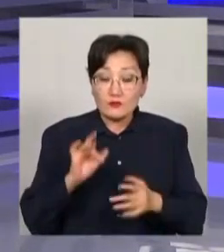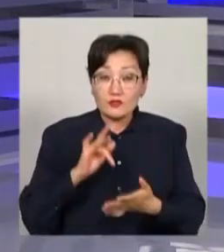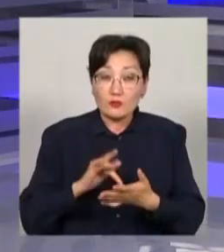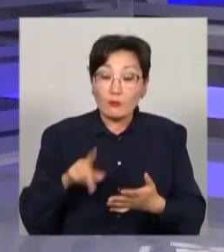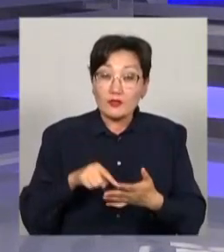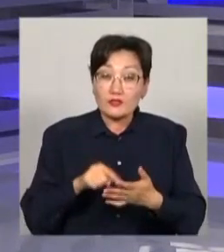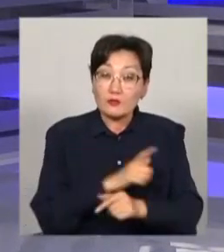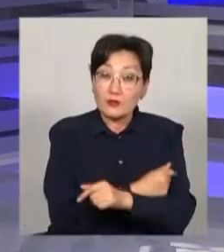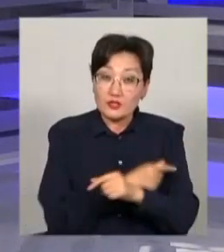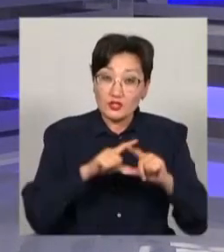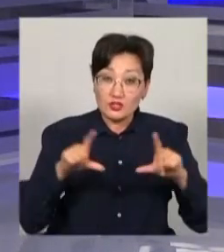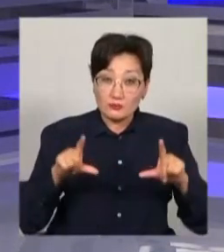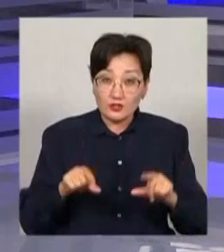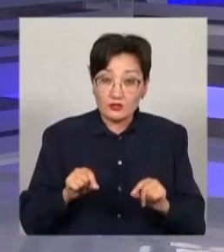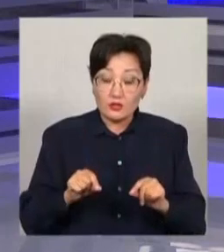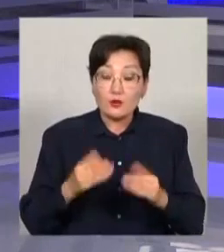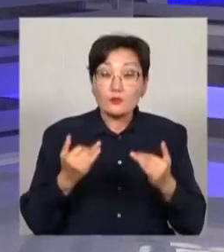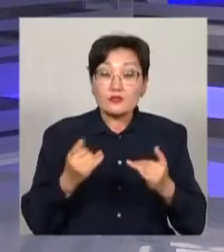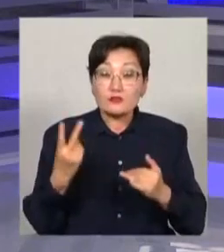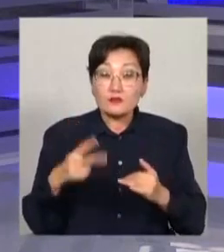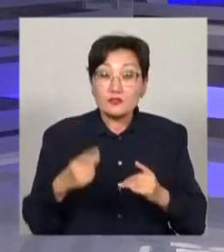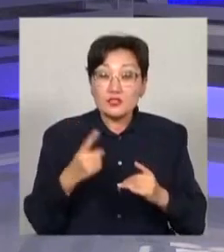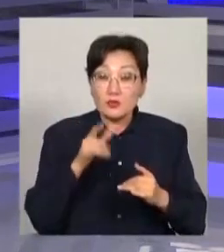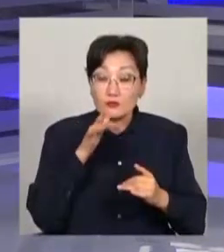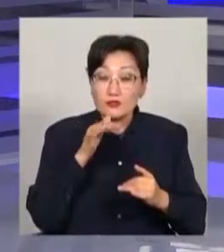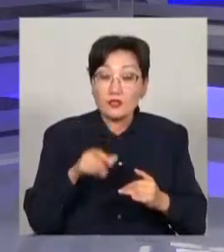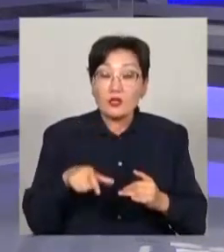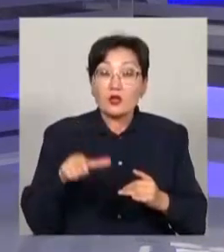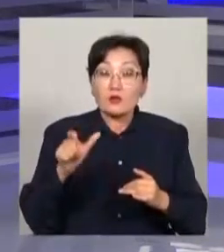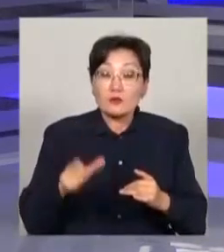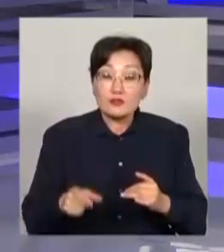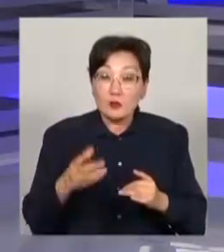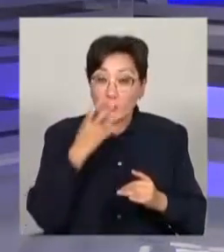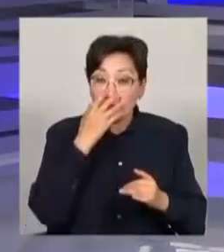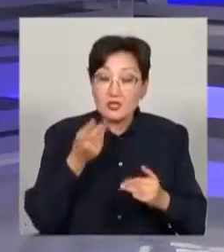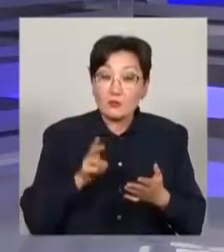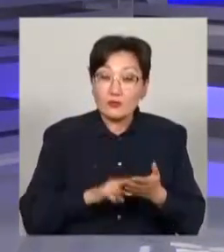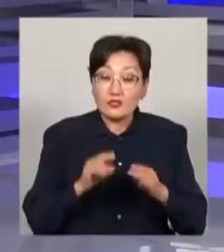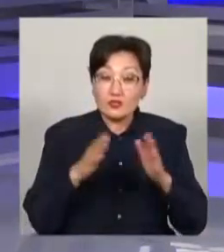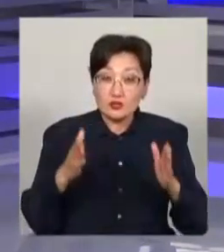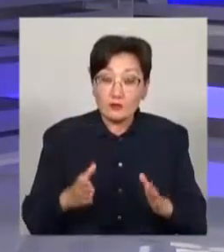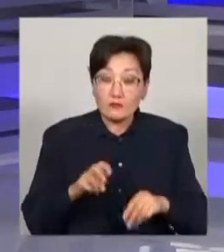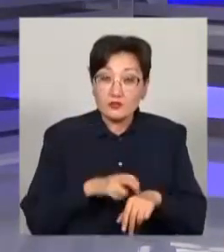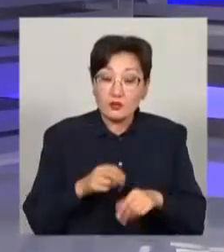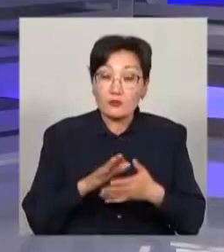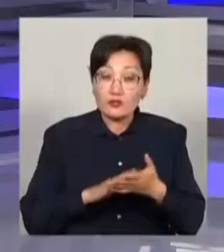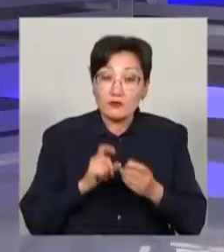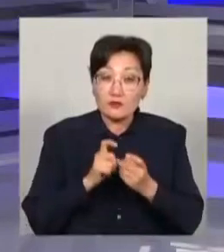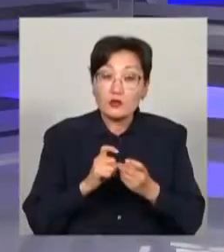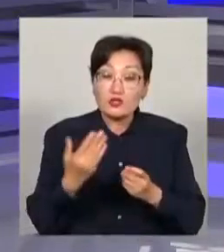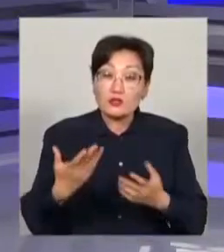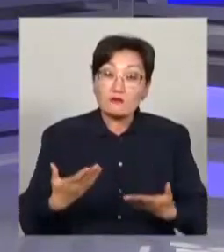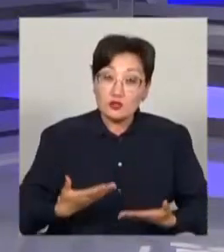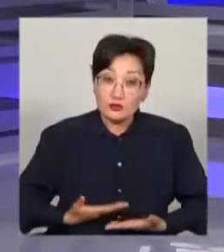Центральной городской клинической больнице. Сейчас 21-летний пациент подключен к аппарату ИВЛ. Врачи продолжают бороться за